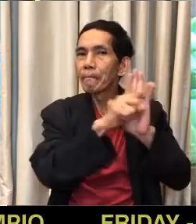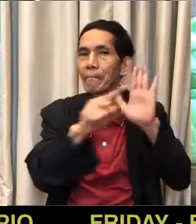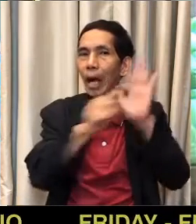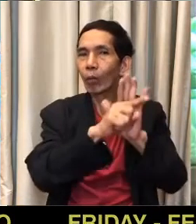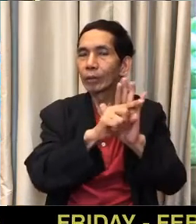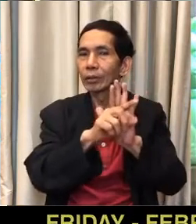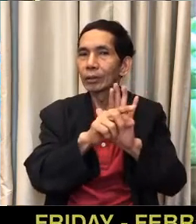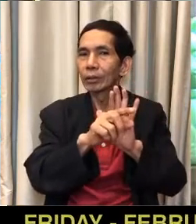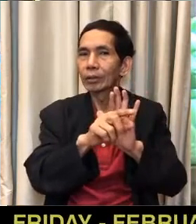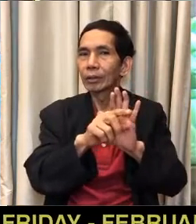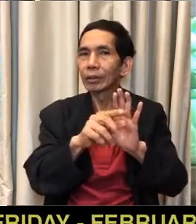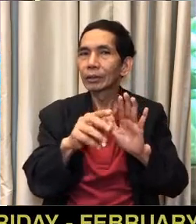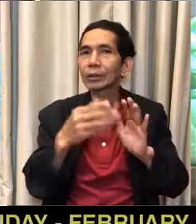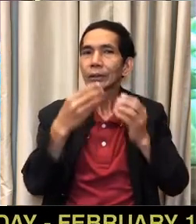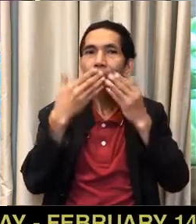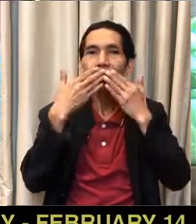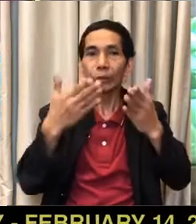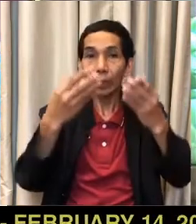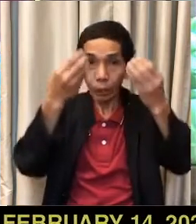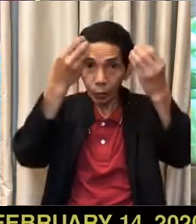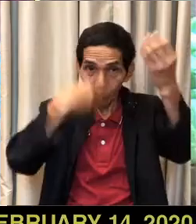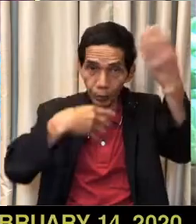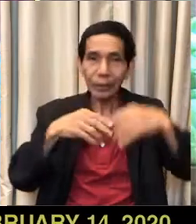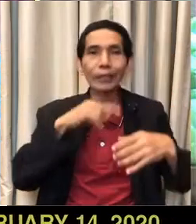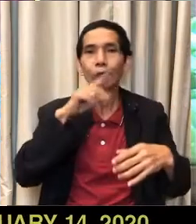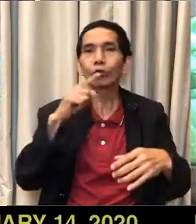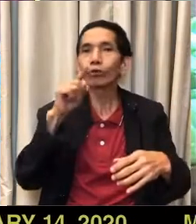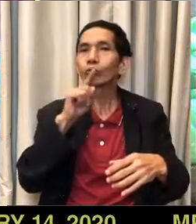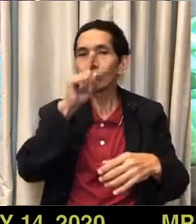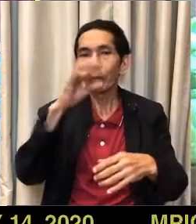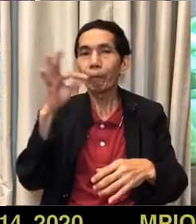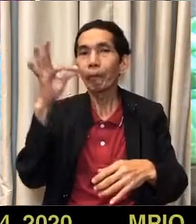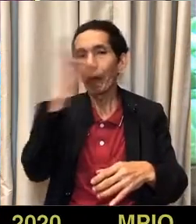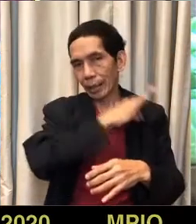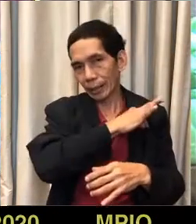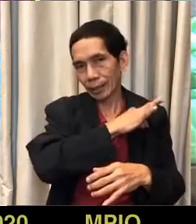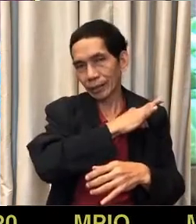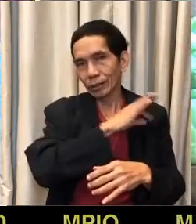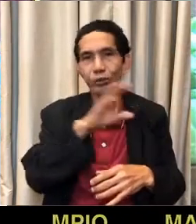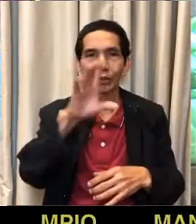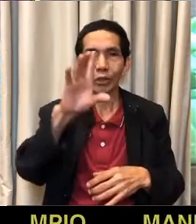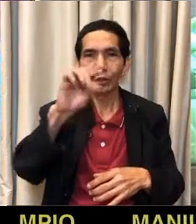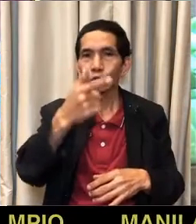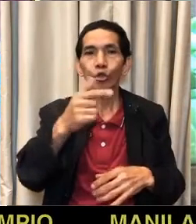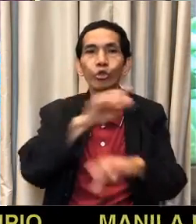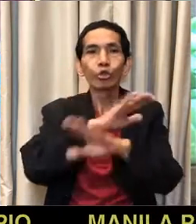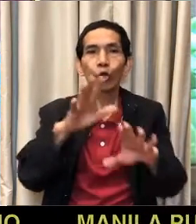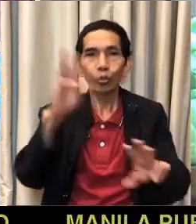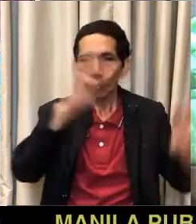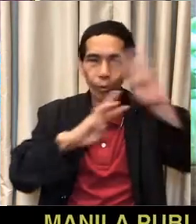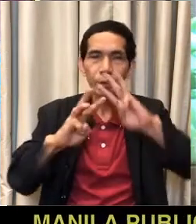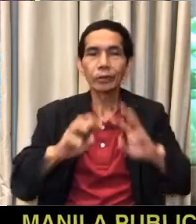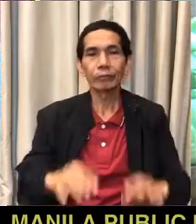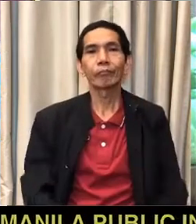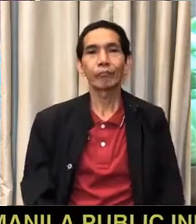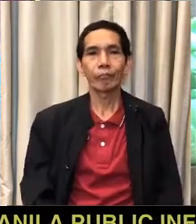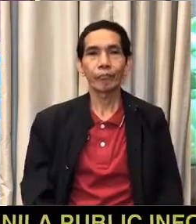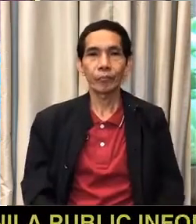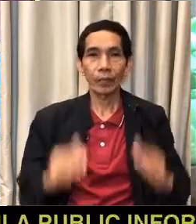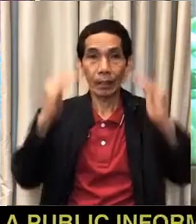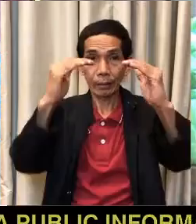sa nag-informa sa atin. Pero hindi totoo. Ayan, so far hindi totoo. Pero huwag kayong mag-alala. Okay. O ito